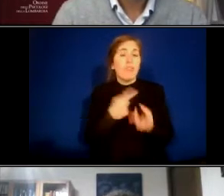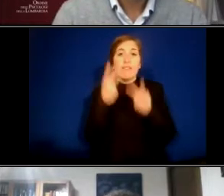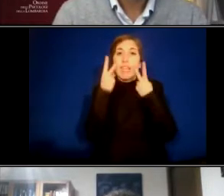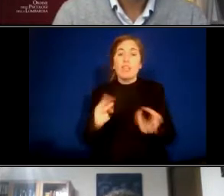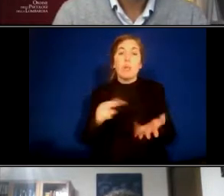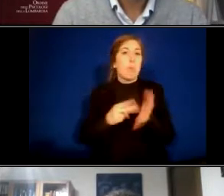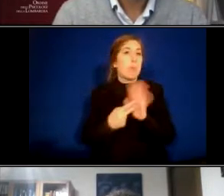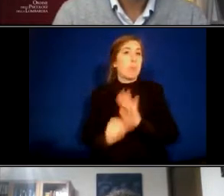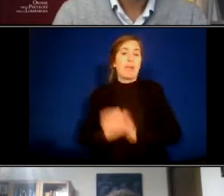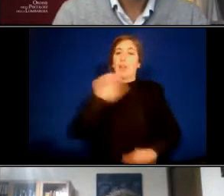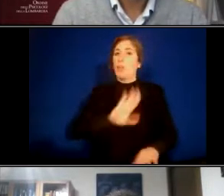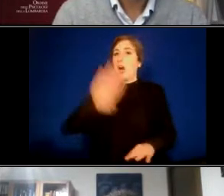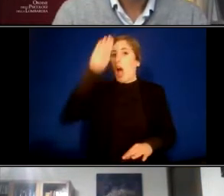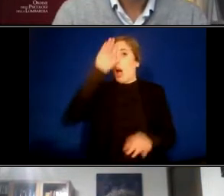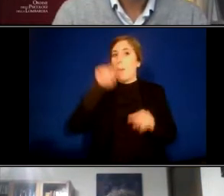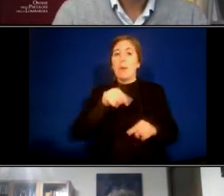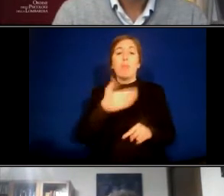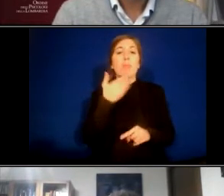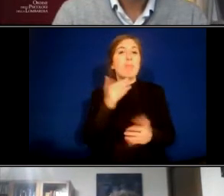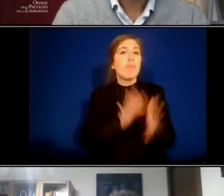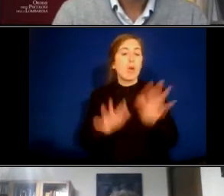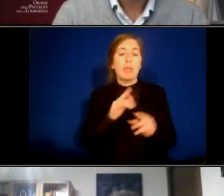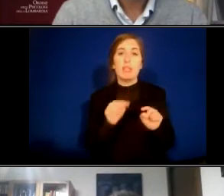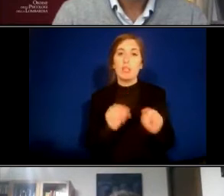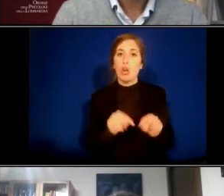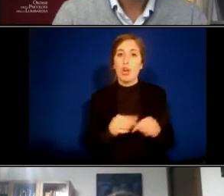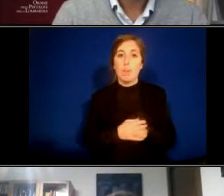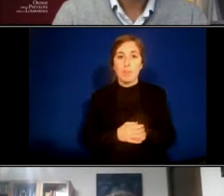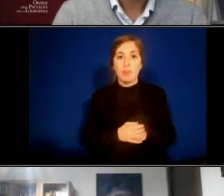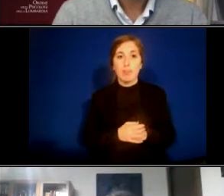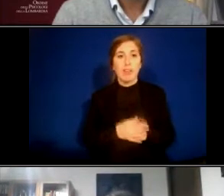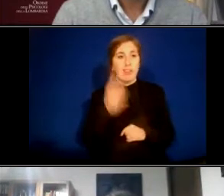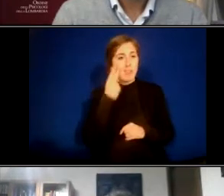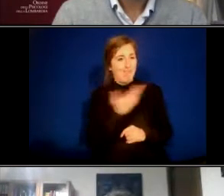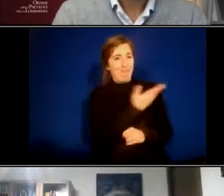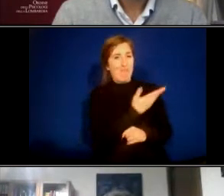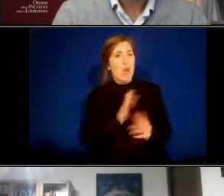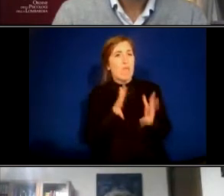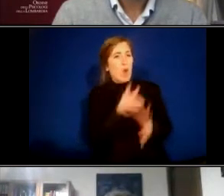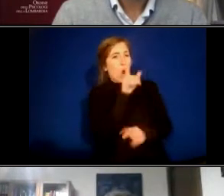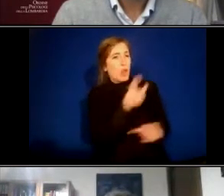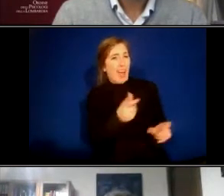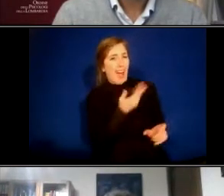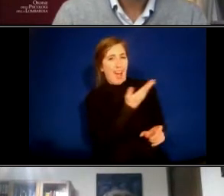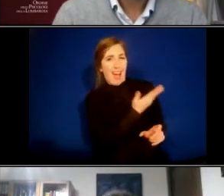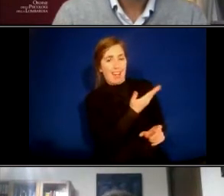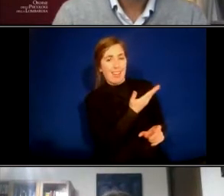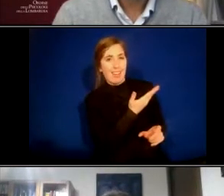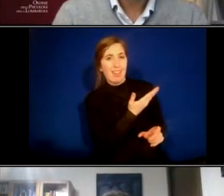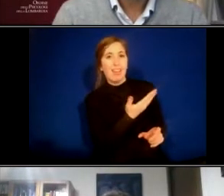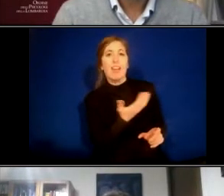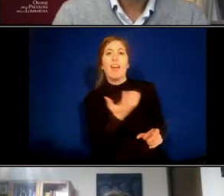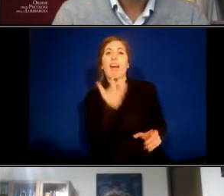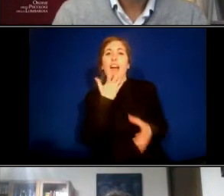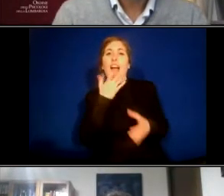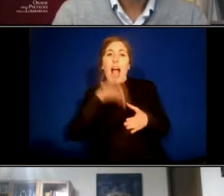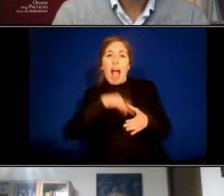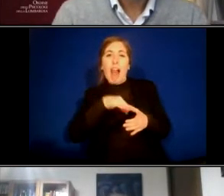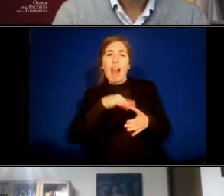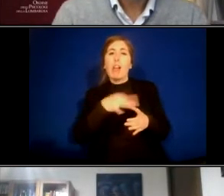Infatti questi volontari dell'associazione che distribuiscono tè caldo e qualche